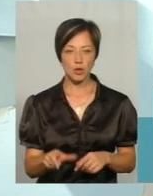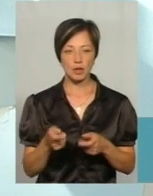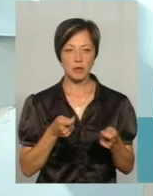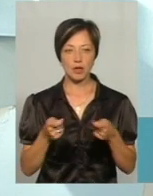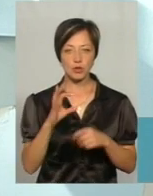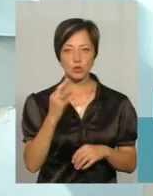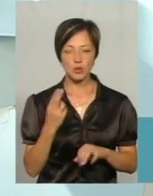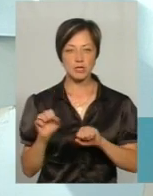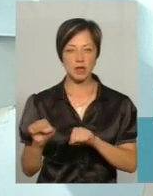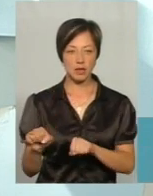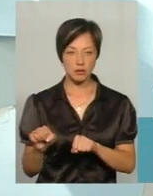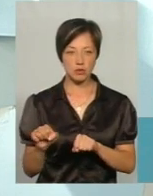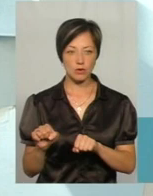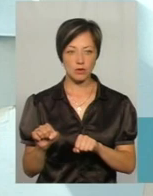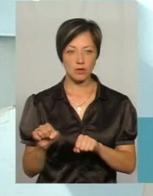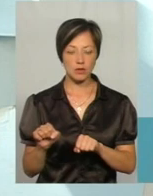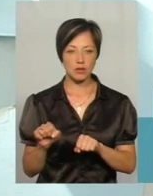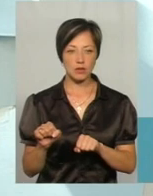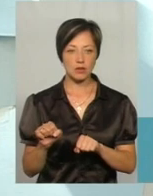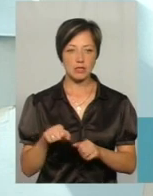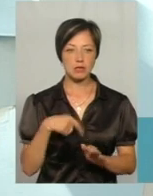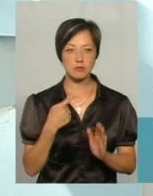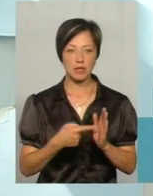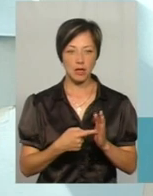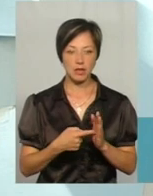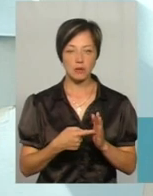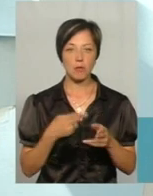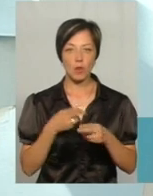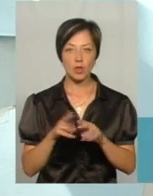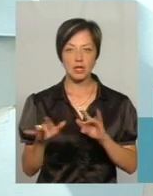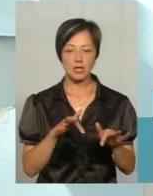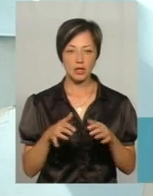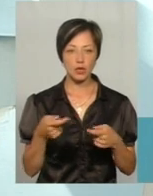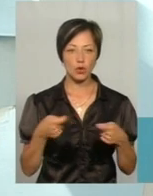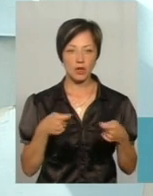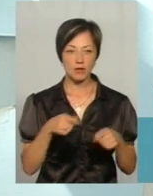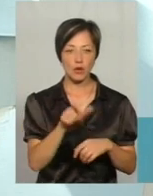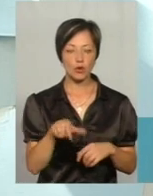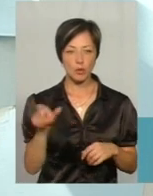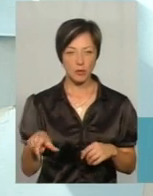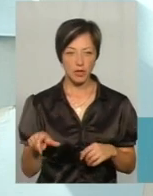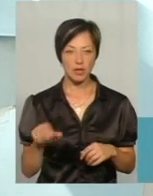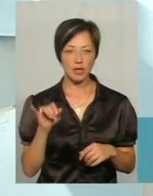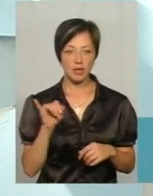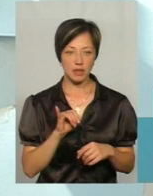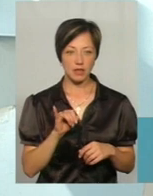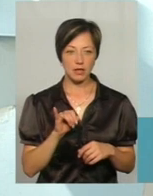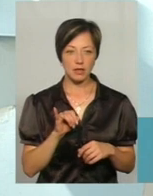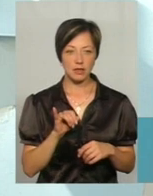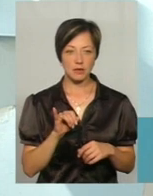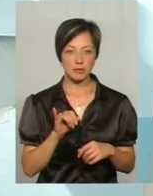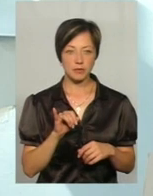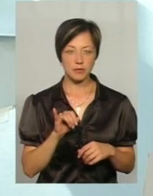Департаменту соціального захисту, особи саме з питань протидії торгівлі людьми, ми спільно поїхали до цих дітей. Вона, я і